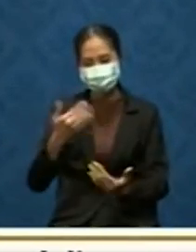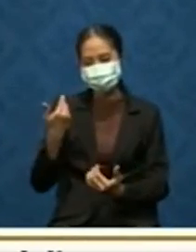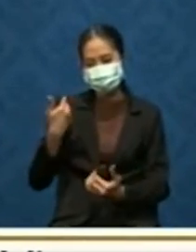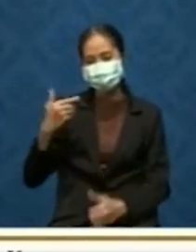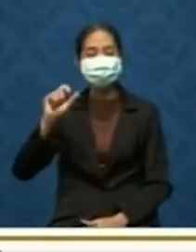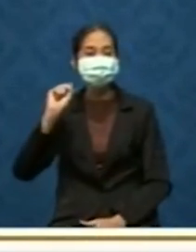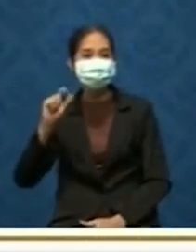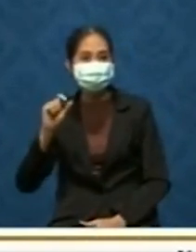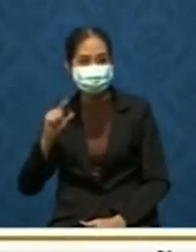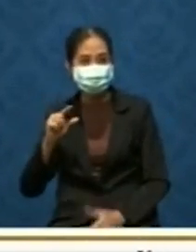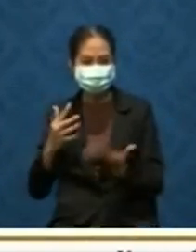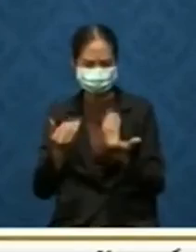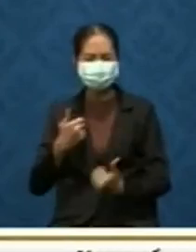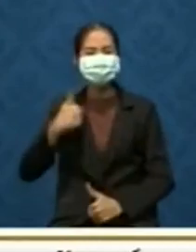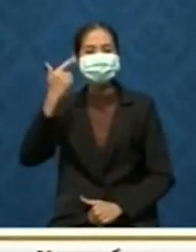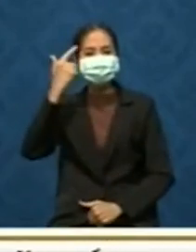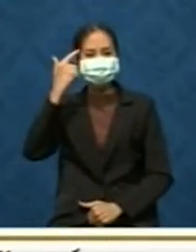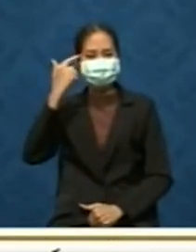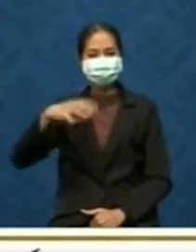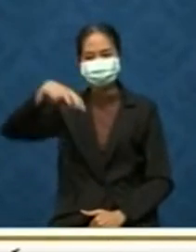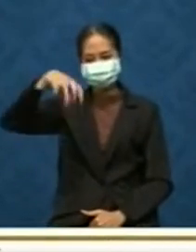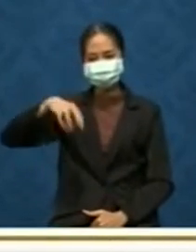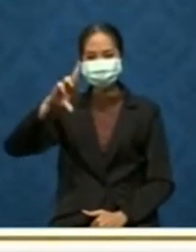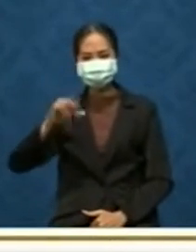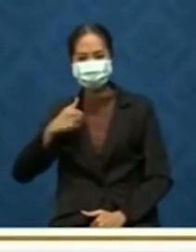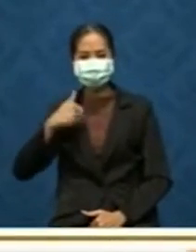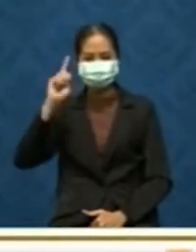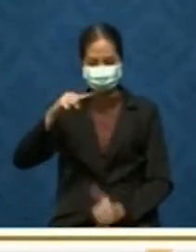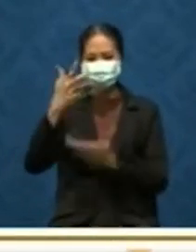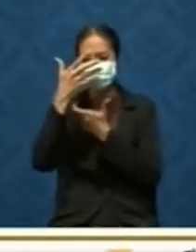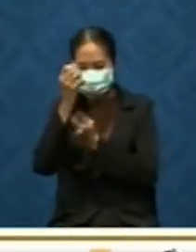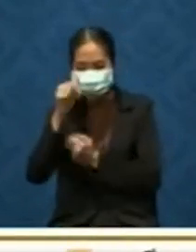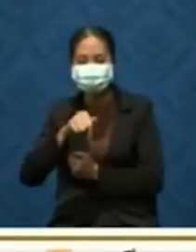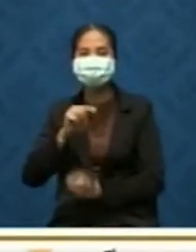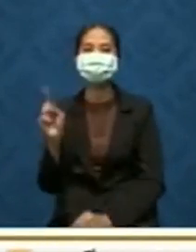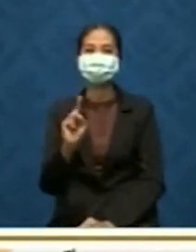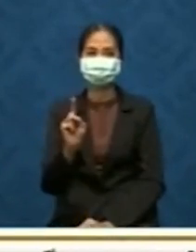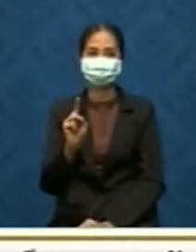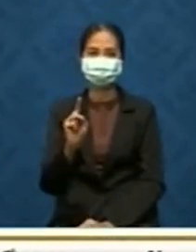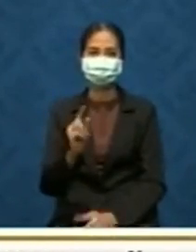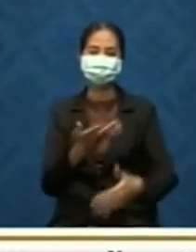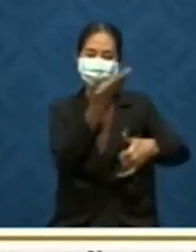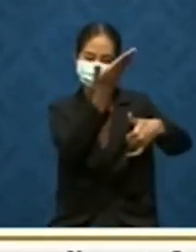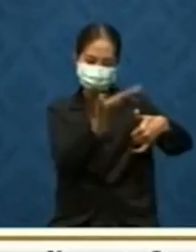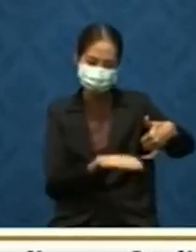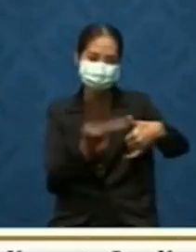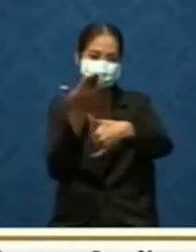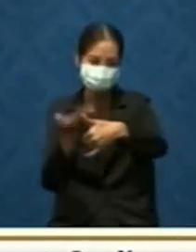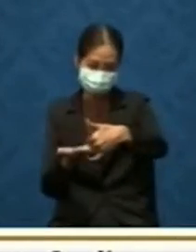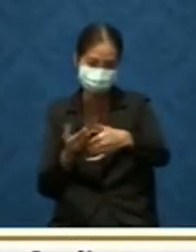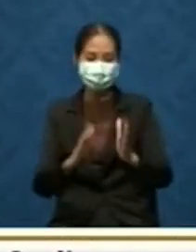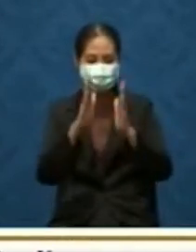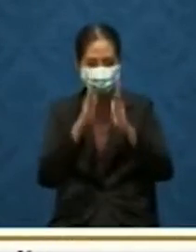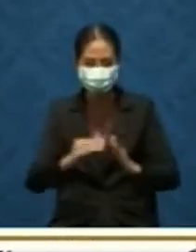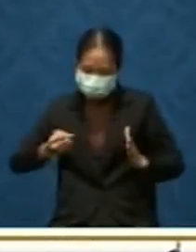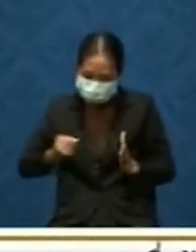ด่วนที่ผมคิดว่าสภาของเราจะเพิกเฉยไม่ได้นั่นก็คืออาการสภาพร่างกายของนักสู้ทาง